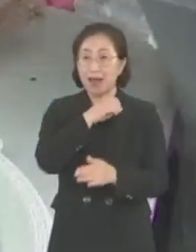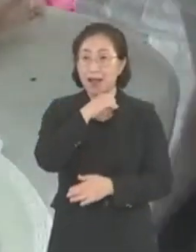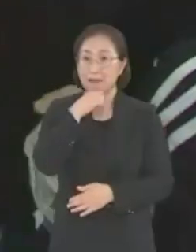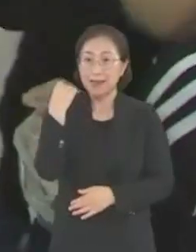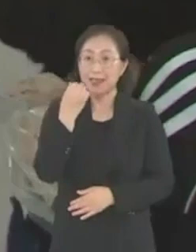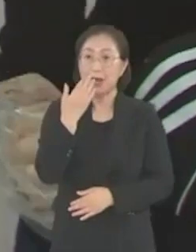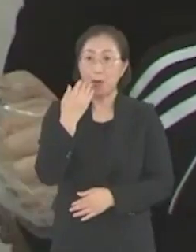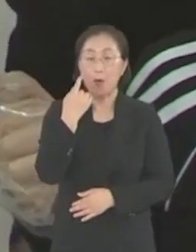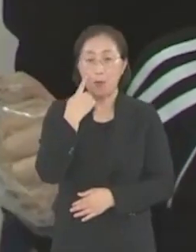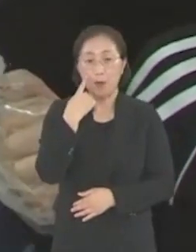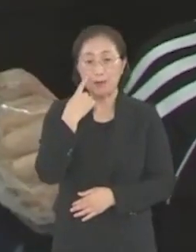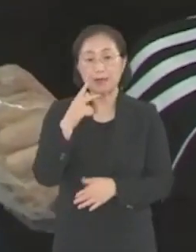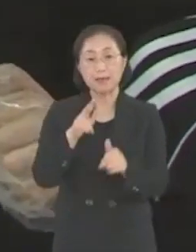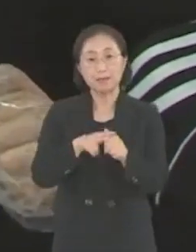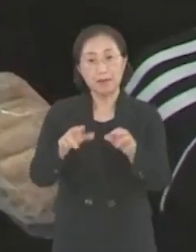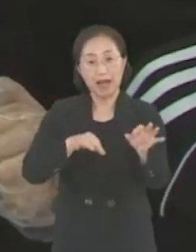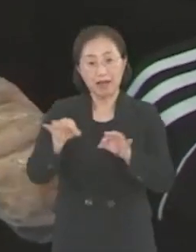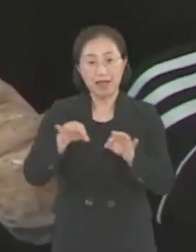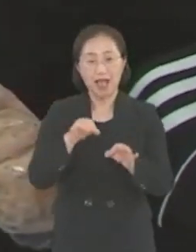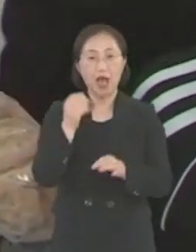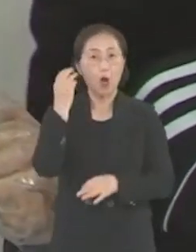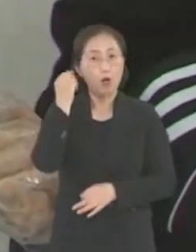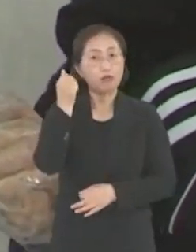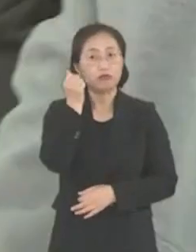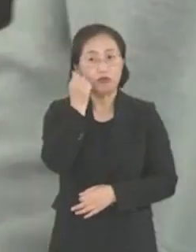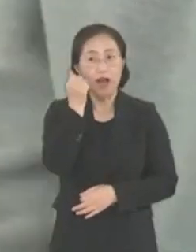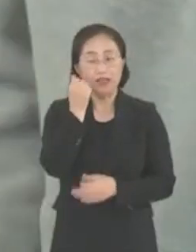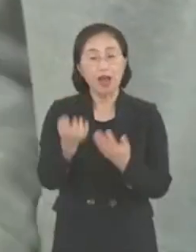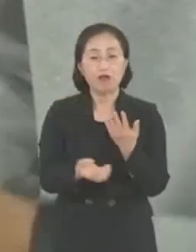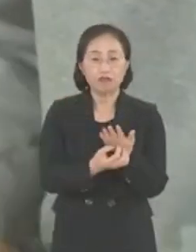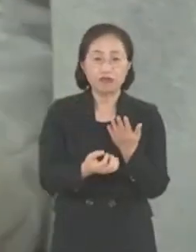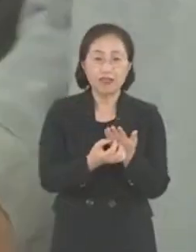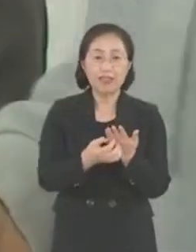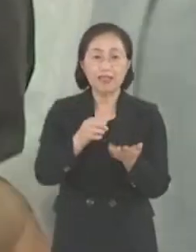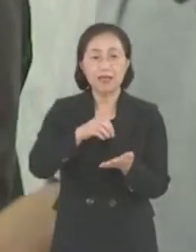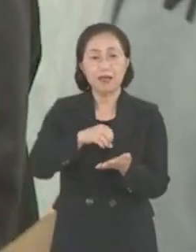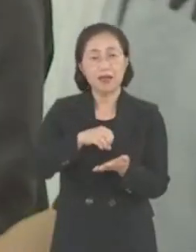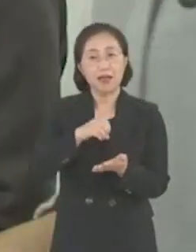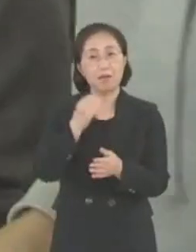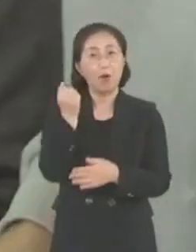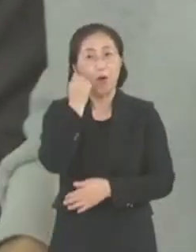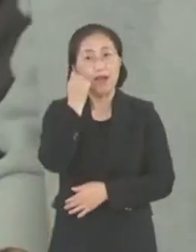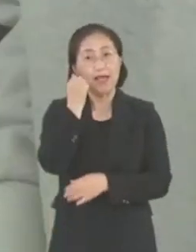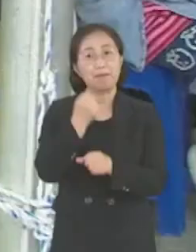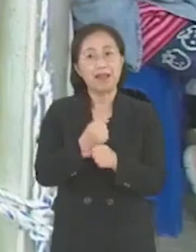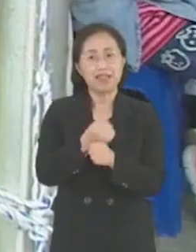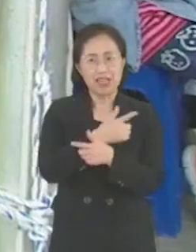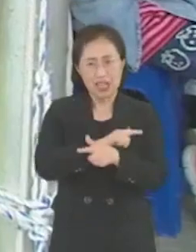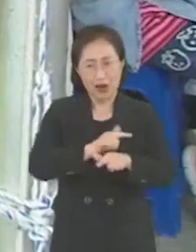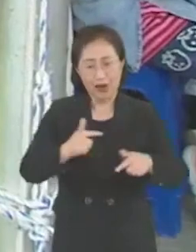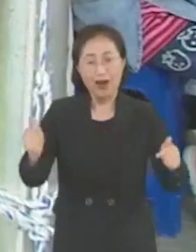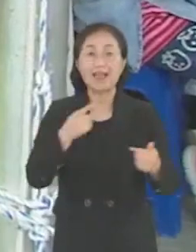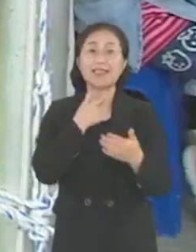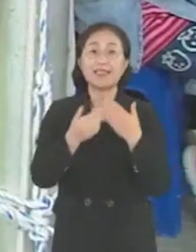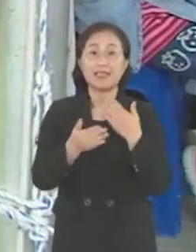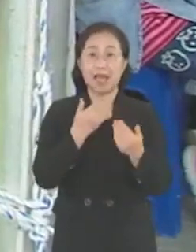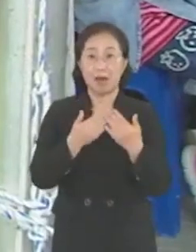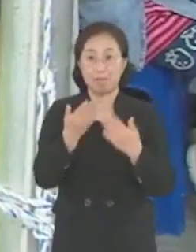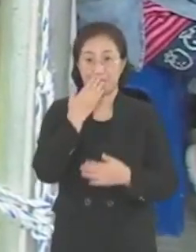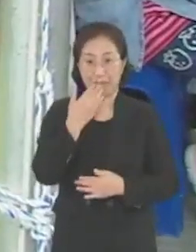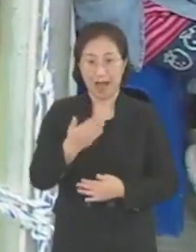빵 마켓, 호두과자 굽기, 쿠키 아이싱 등 빵을 소재로 한 다양한 프로그램을 만날 수